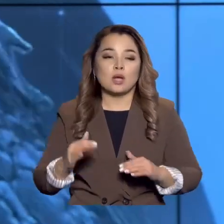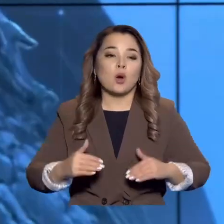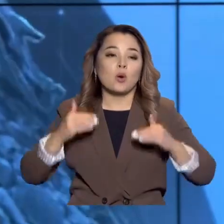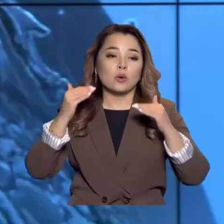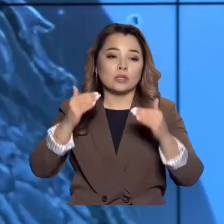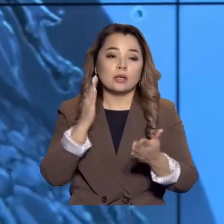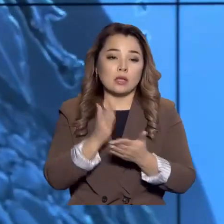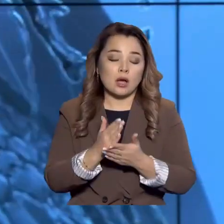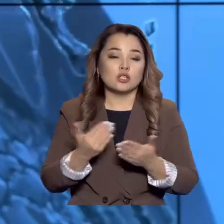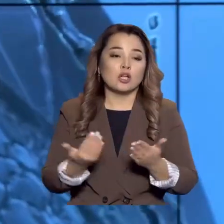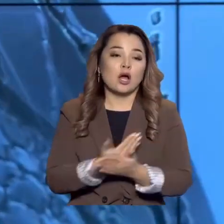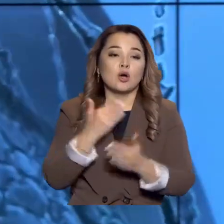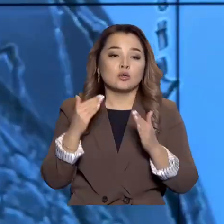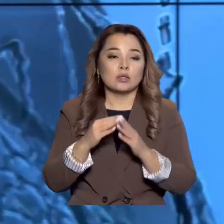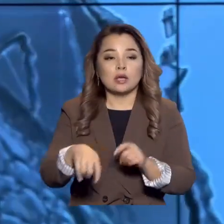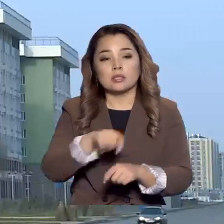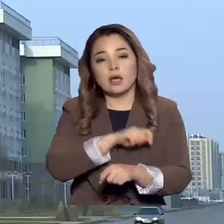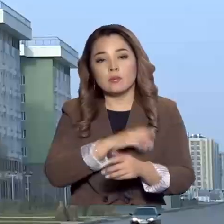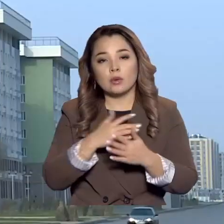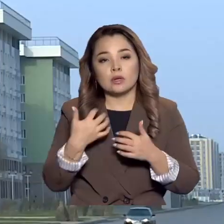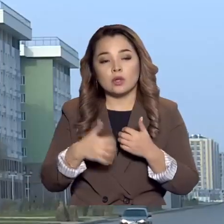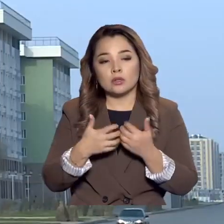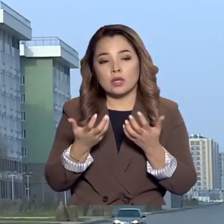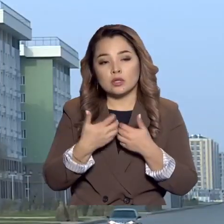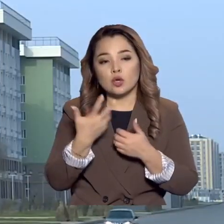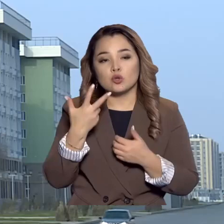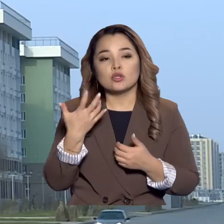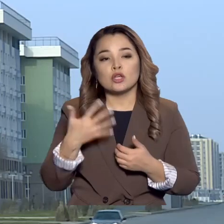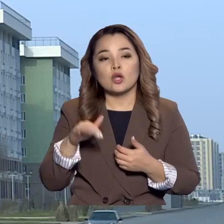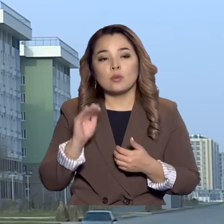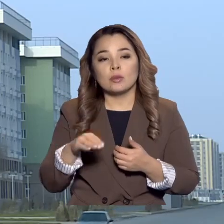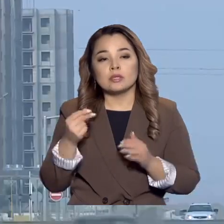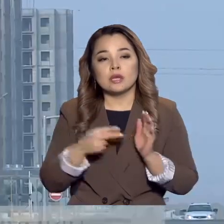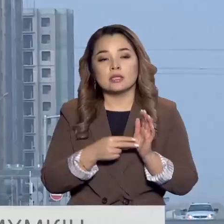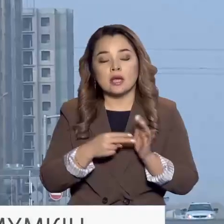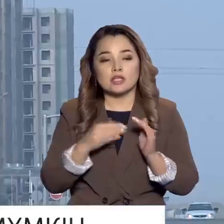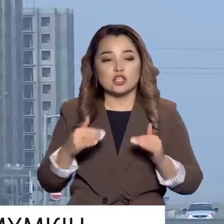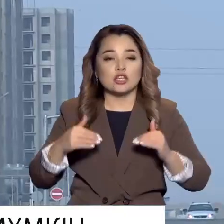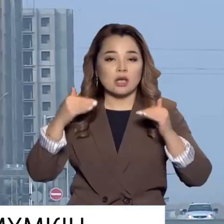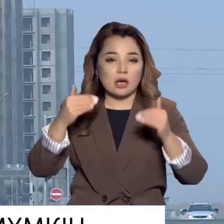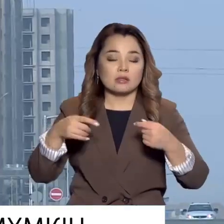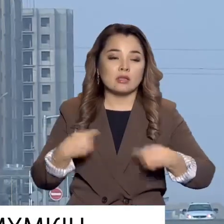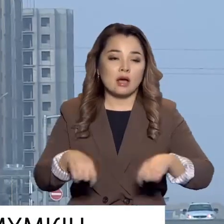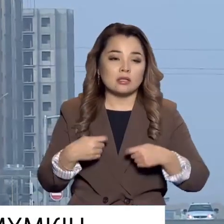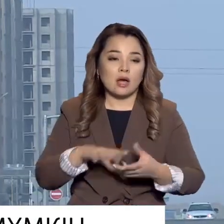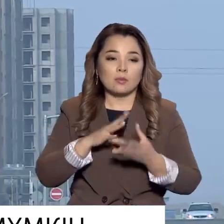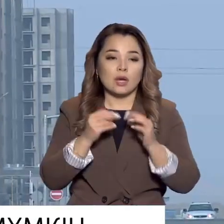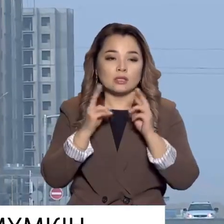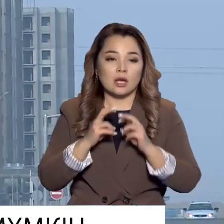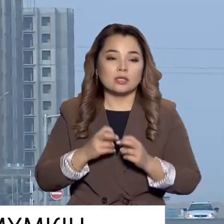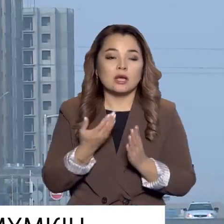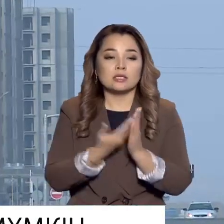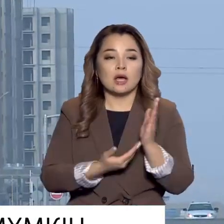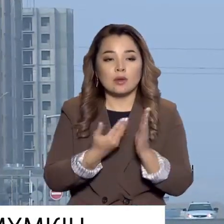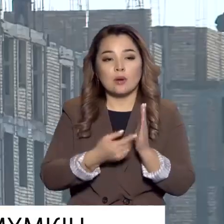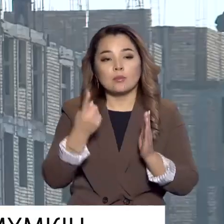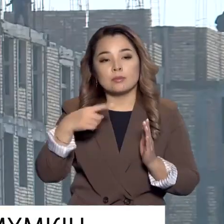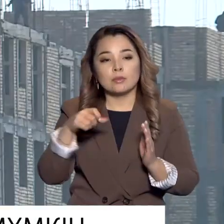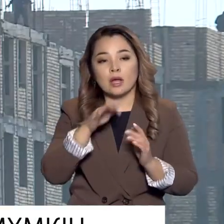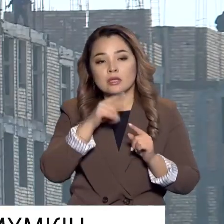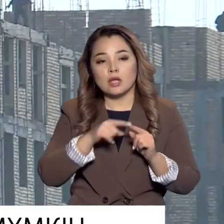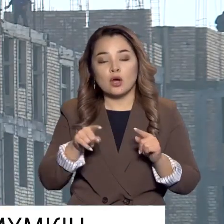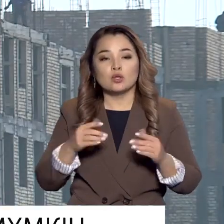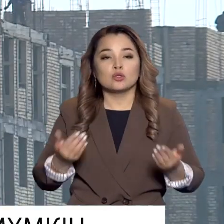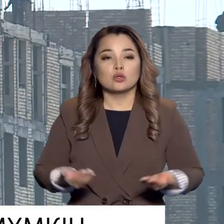көтерілген. Жаңа үйлердің шаршы метр орта есеппен 350 мың теңгеге дейін жетті. Нарықты зерттеп жүрген сарапшылар бір аптаның ішінде тұрғын